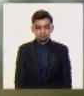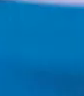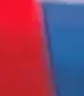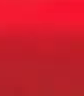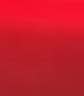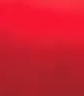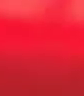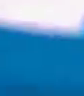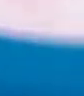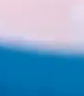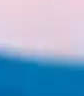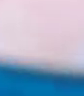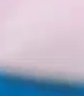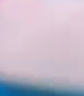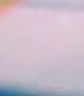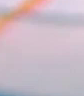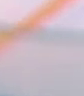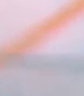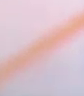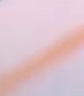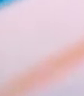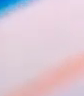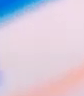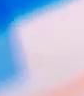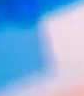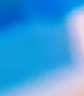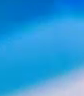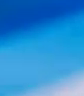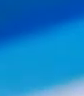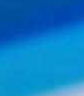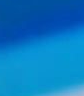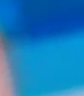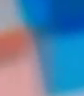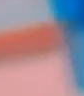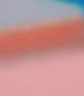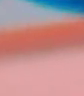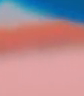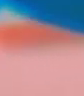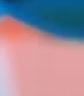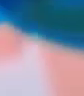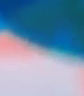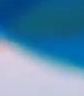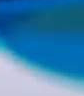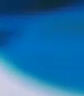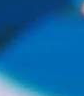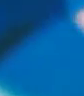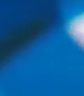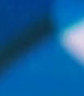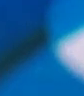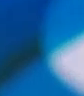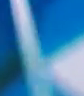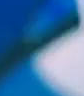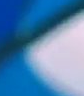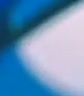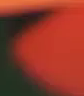Алматы. Смотрите Информбюро на YouTube. Прямые эфиры, репортажи с места событий, аналитика, журналистские расследования.